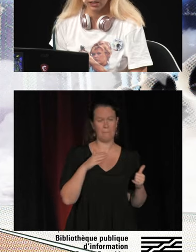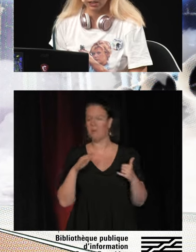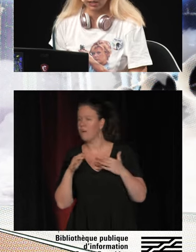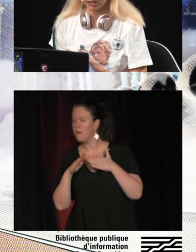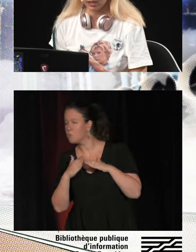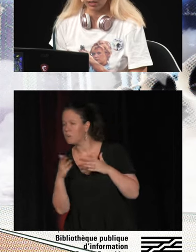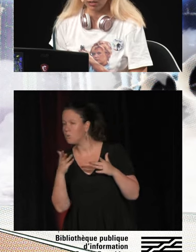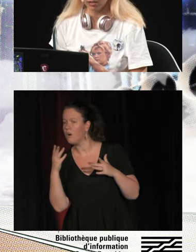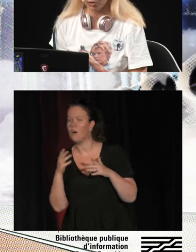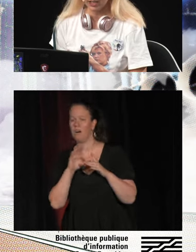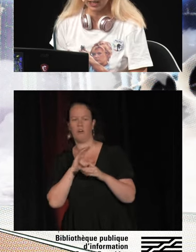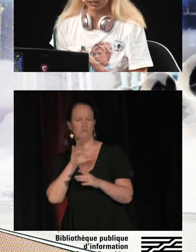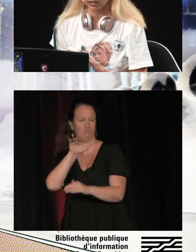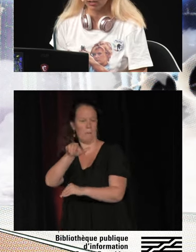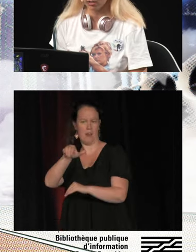d'amour. Et